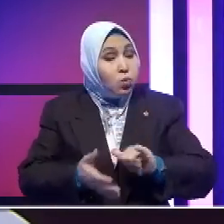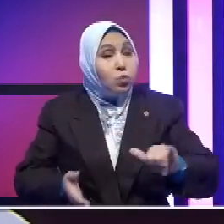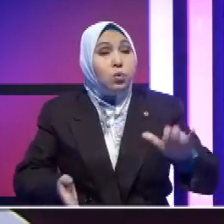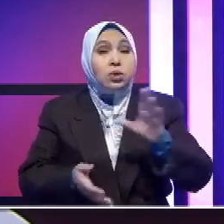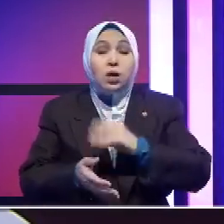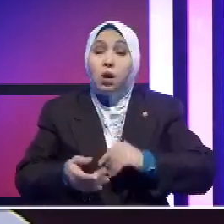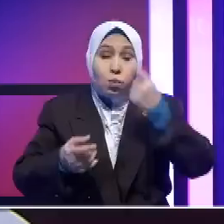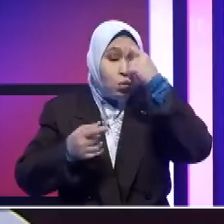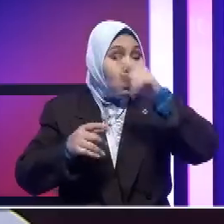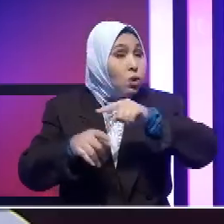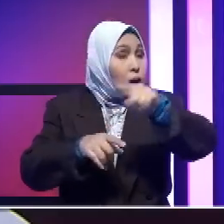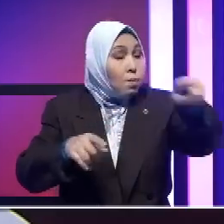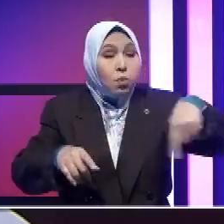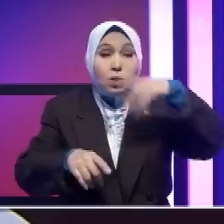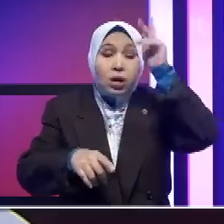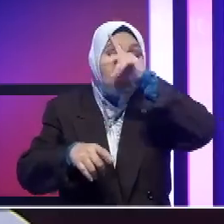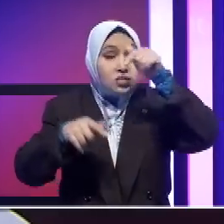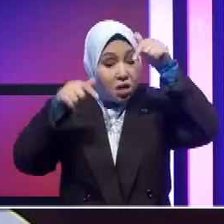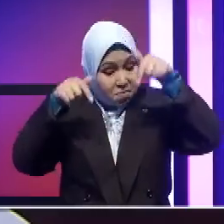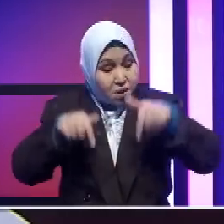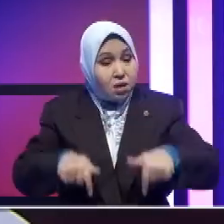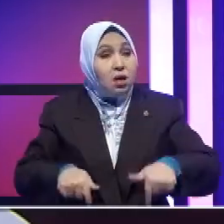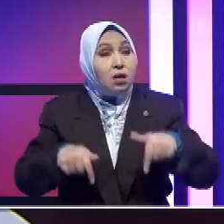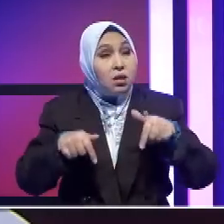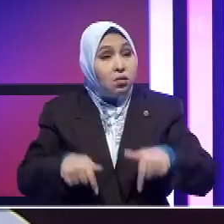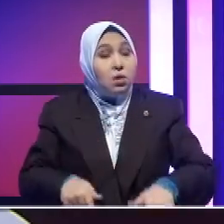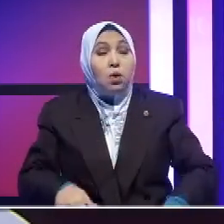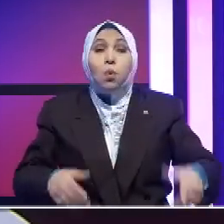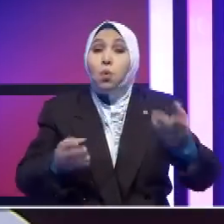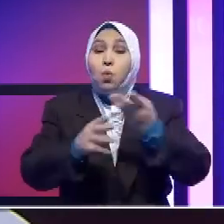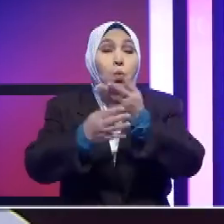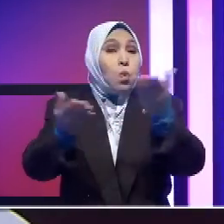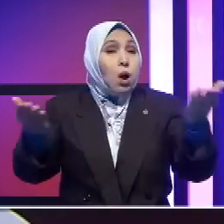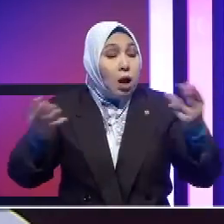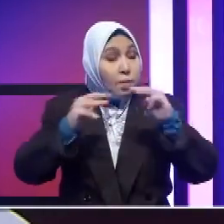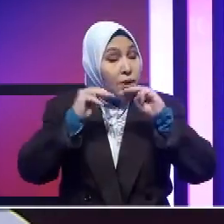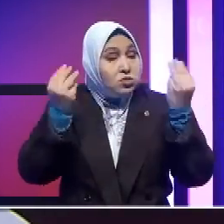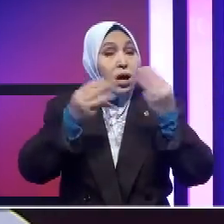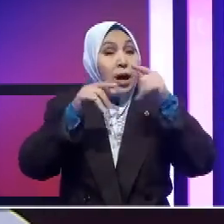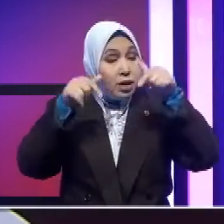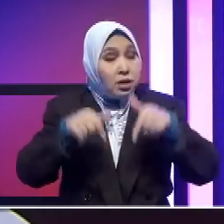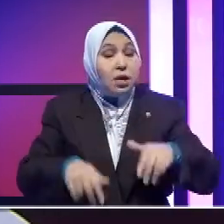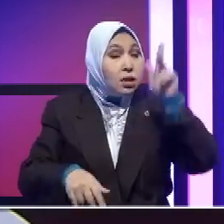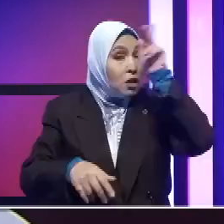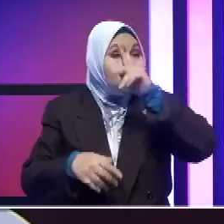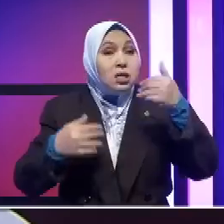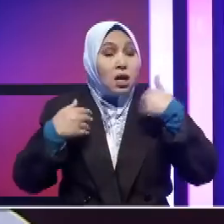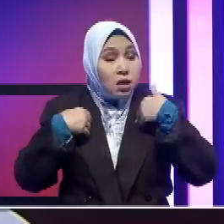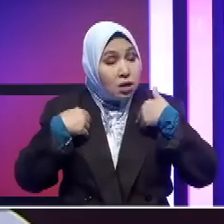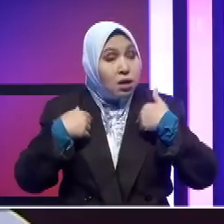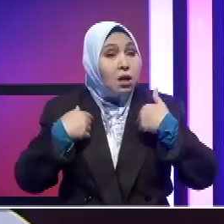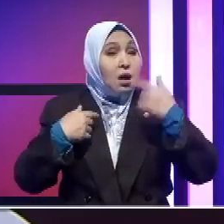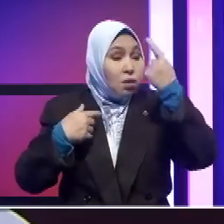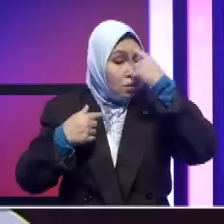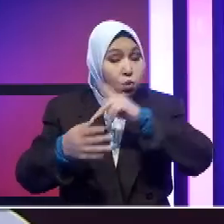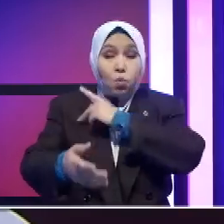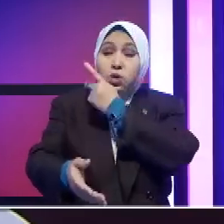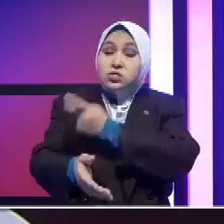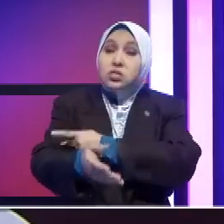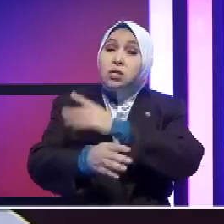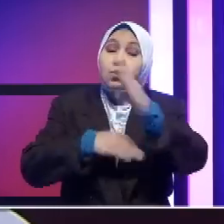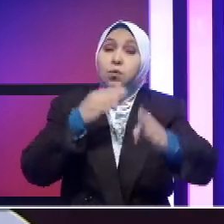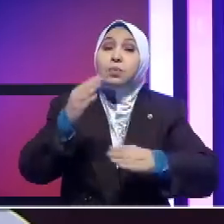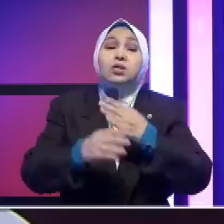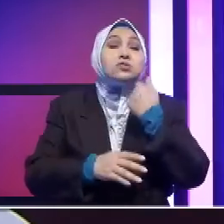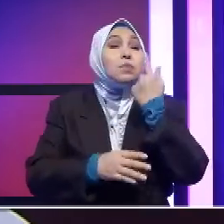bagi kamu kerajaan pada hari, ya, wahai kaumku, pada hari ini kerajaan ada buatmu dan berkuasa di bumi, tetapi siapa